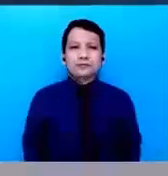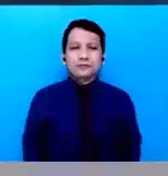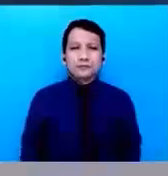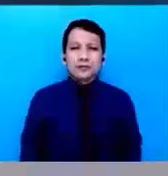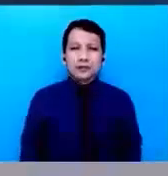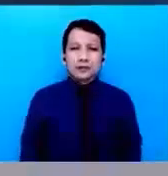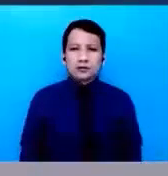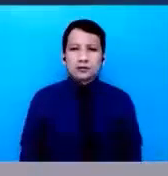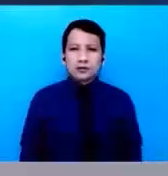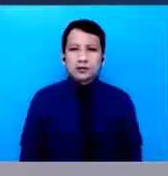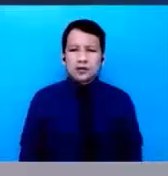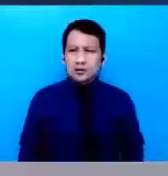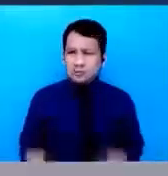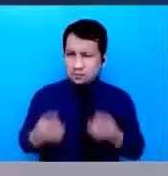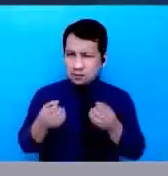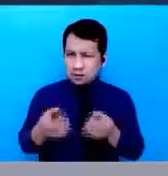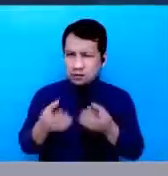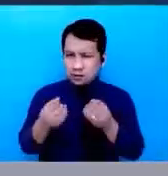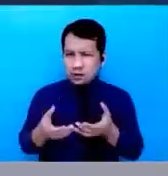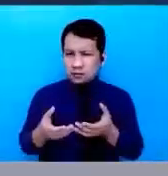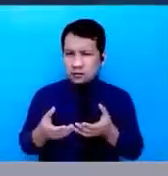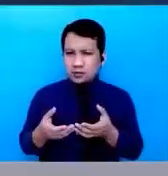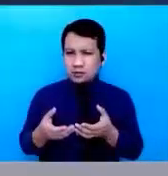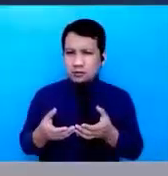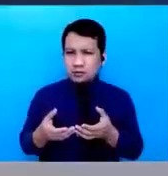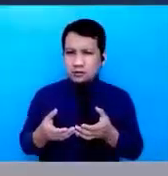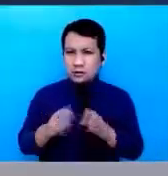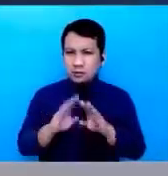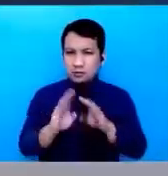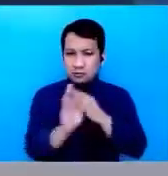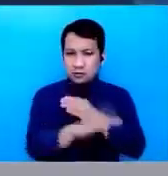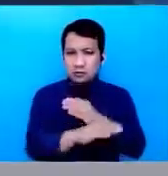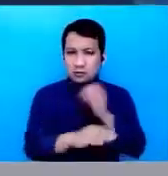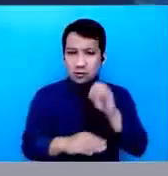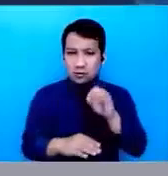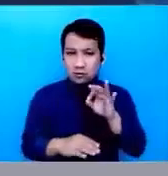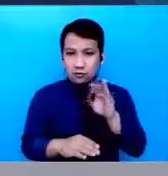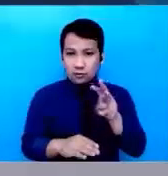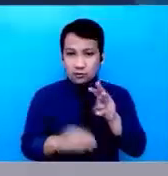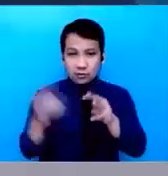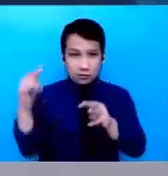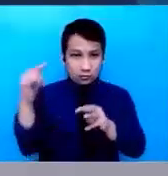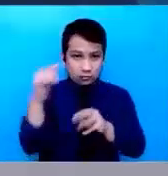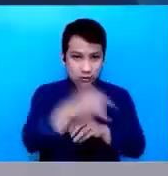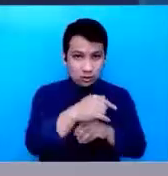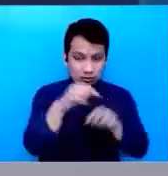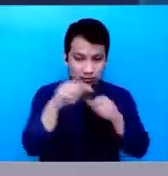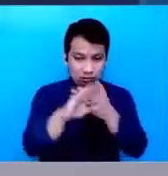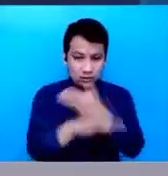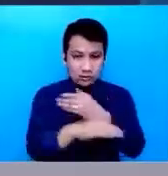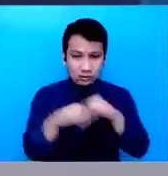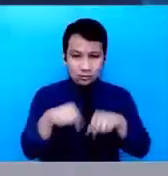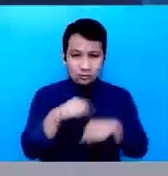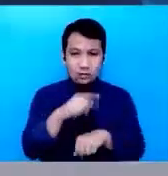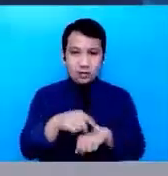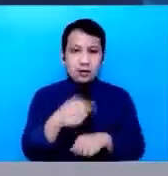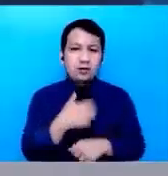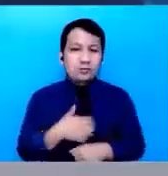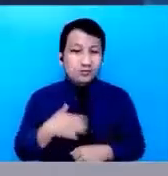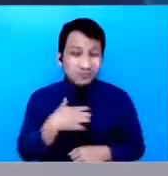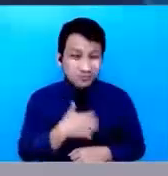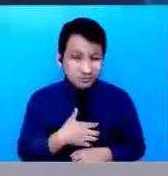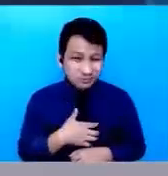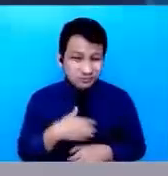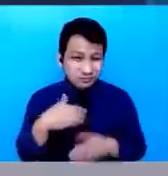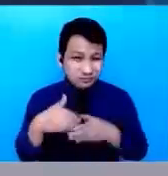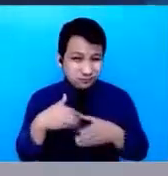Paraminan ang parami ang mga kapatid nating nagbabalik bayan, lalo na ngayong magpapasko. Pero reklamo nila, nagluwag man